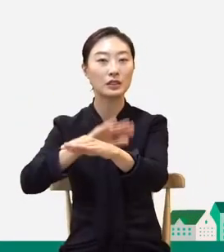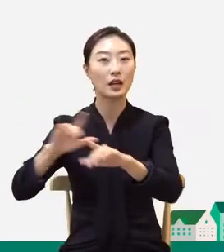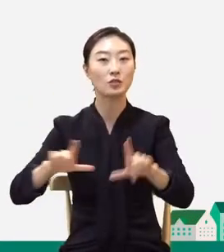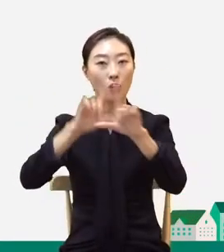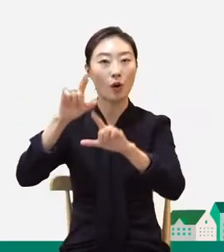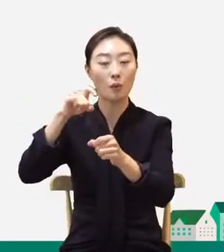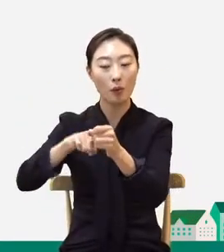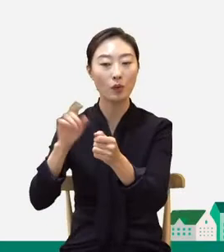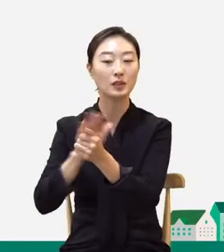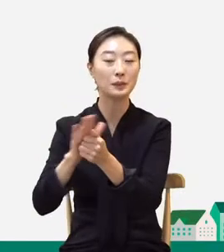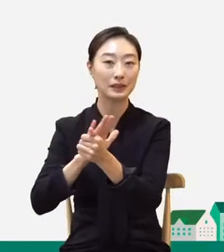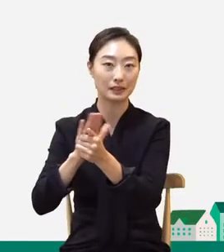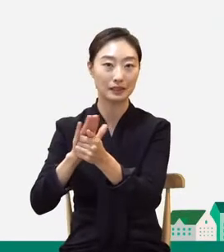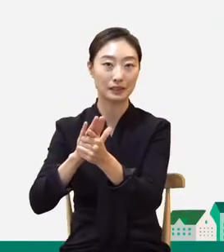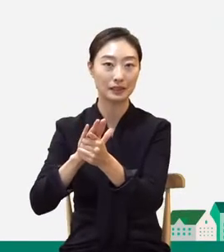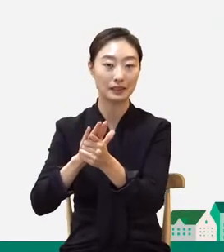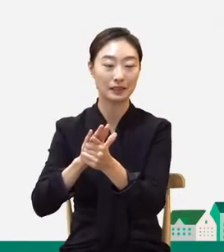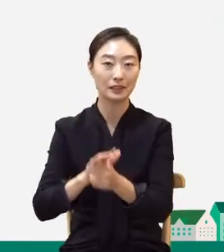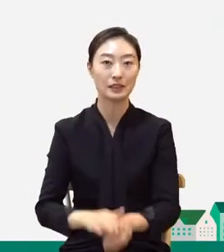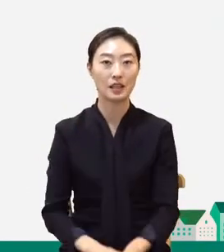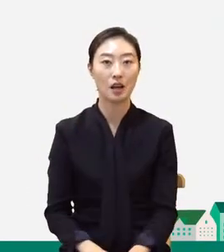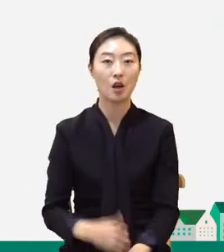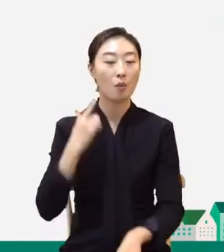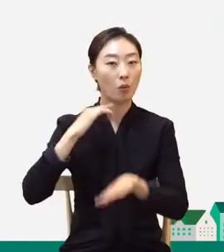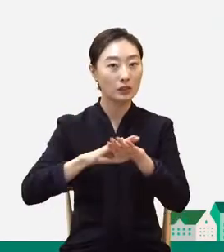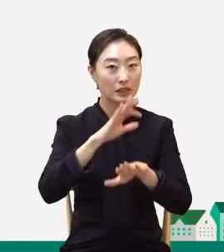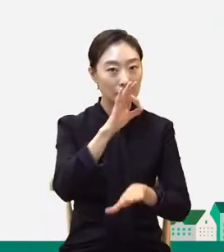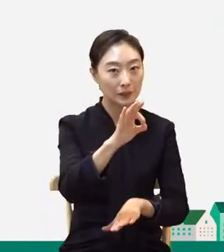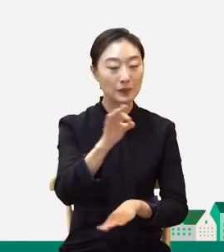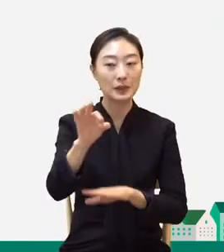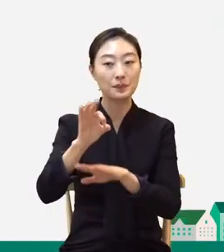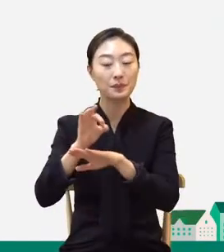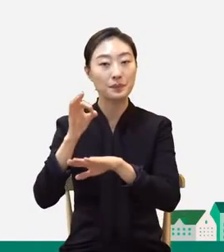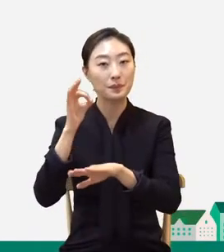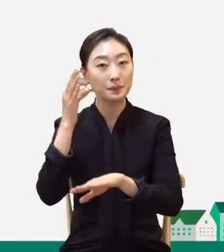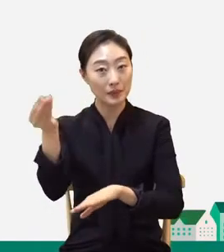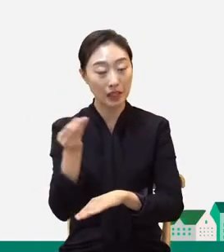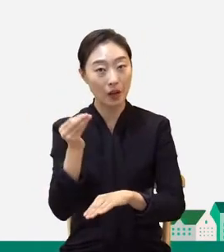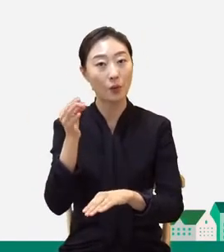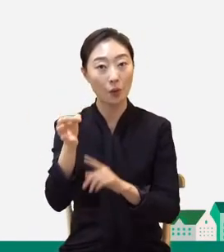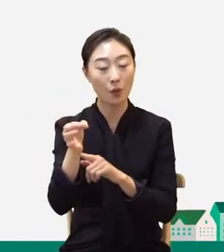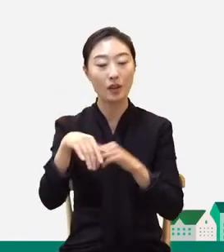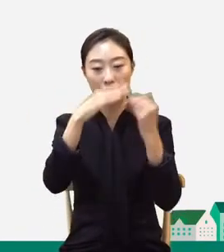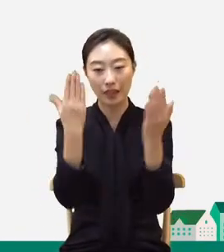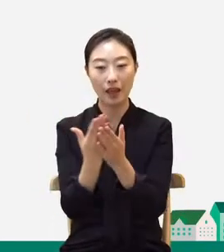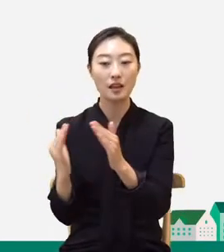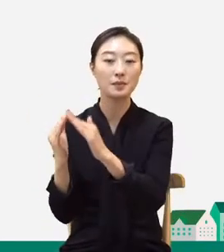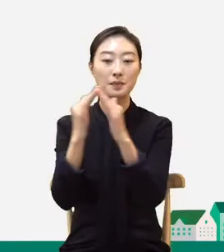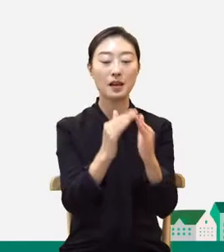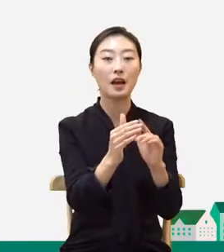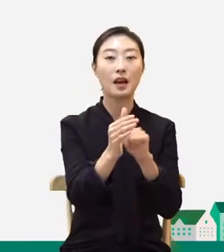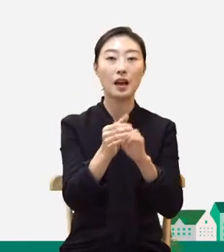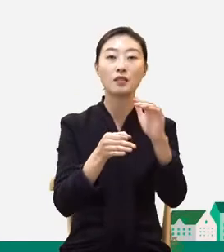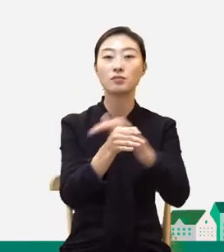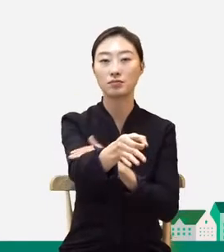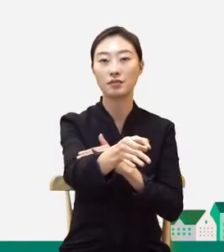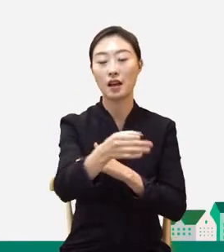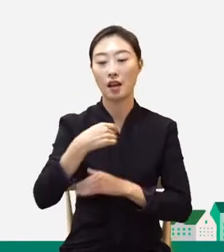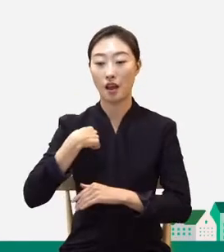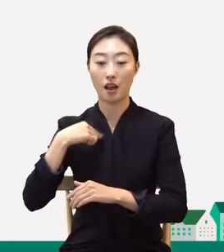것인데요. 여기에서 보증금, 임차료, 가정가구 등은 입주자 부담으로 저희가 관여하지